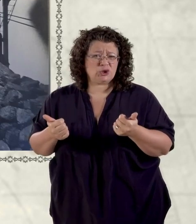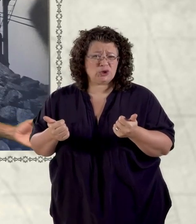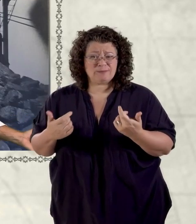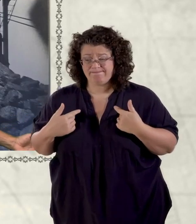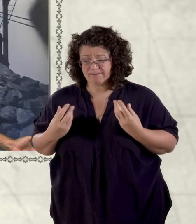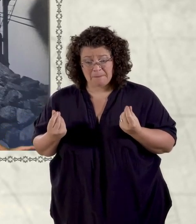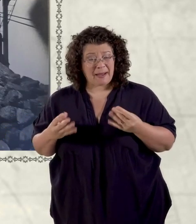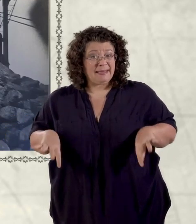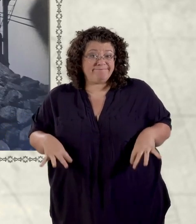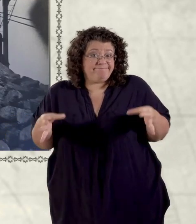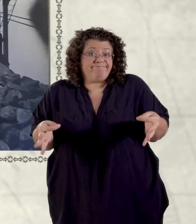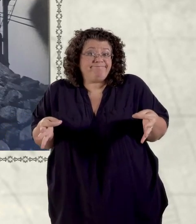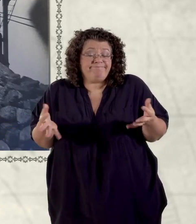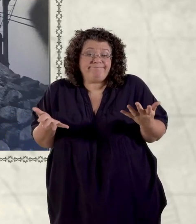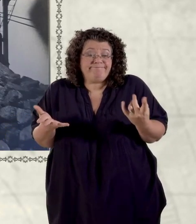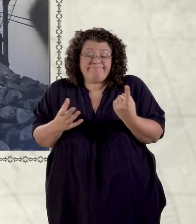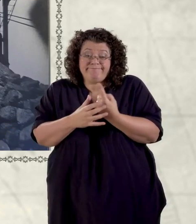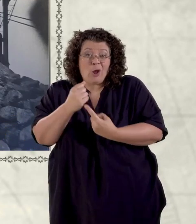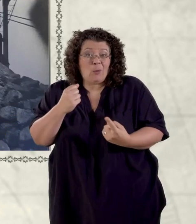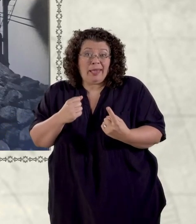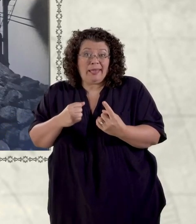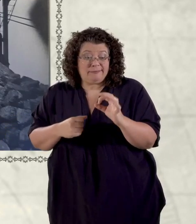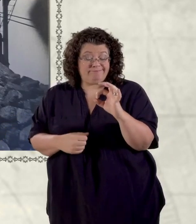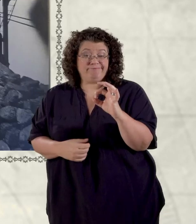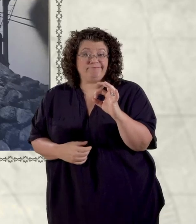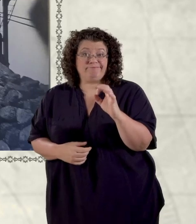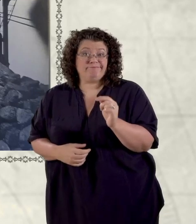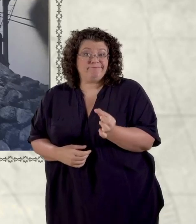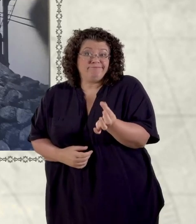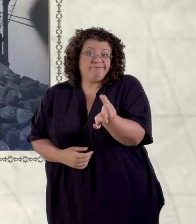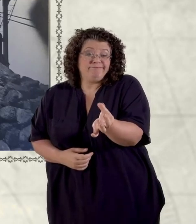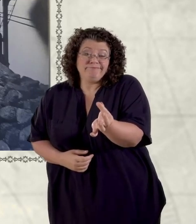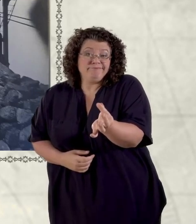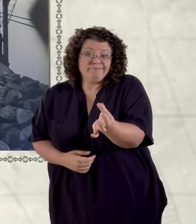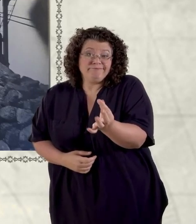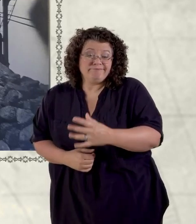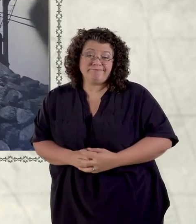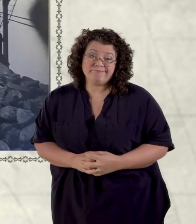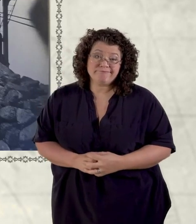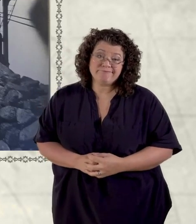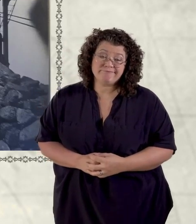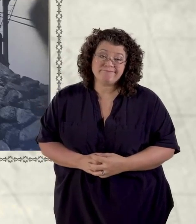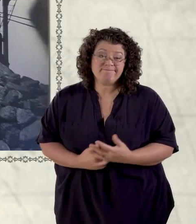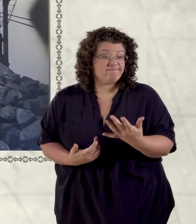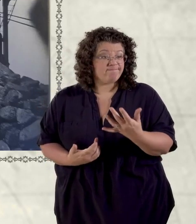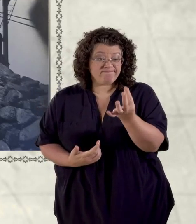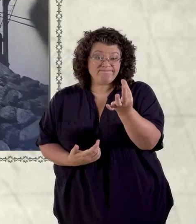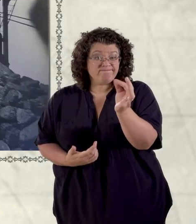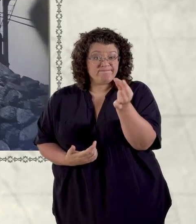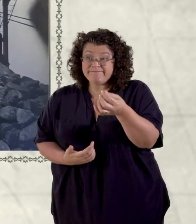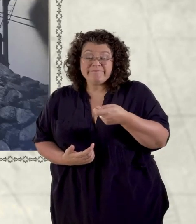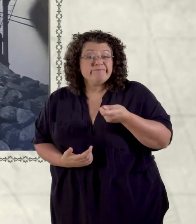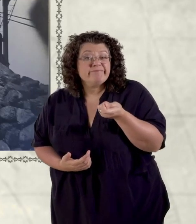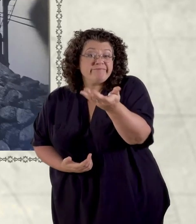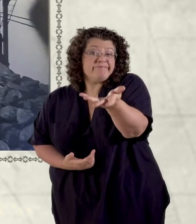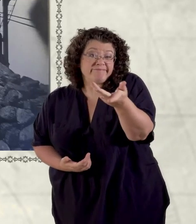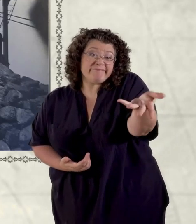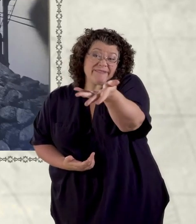Dysgen i ddim byd ar ôl. Mond hanner coron. A waith i chi gael hono hefyd.